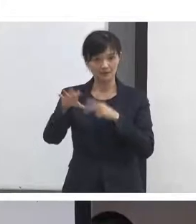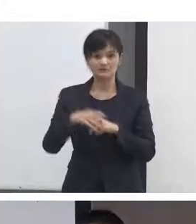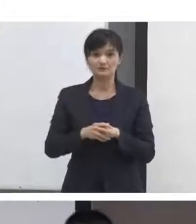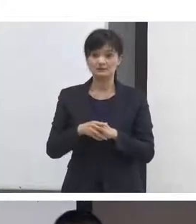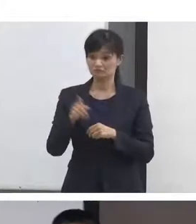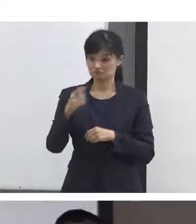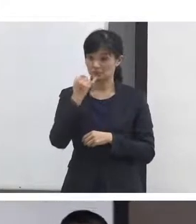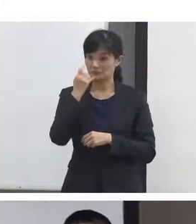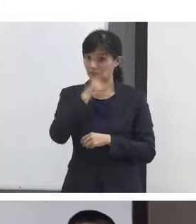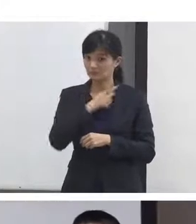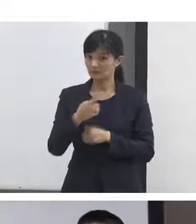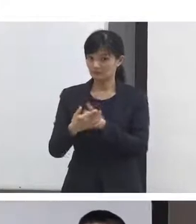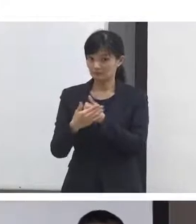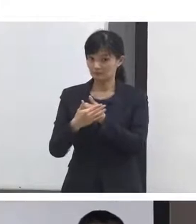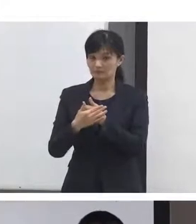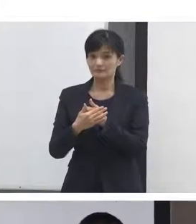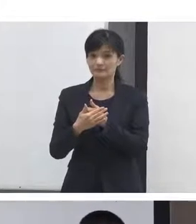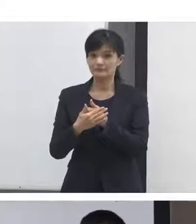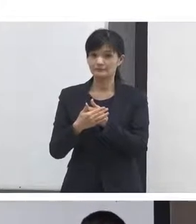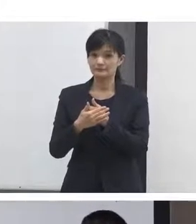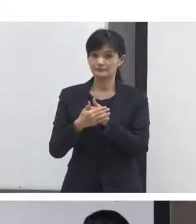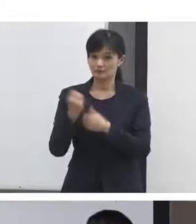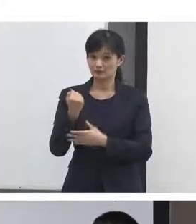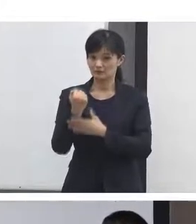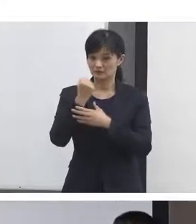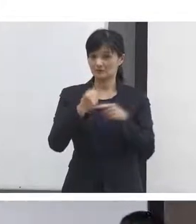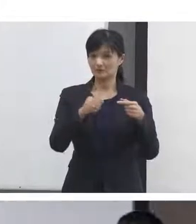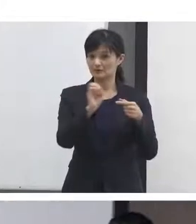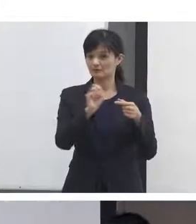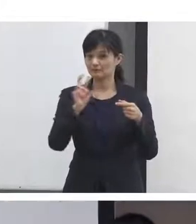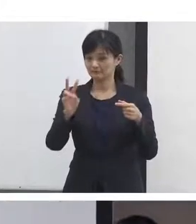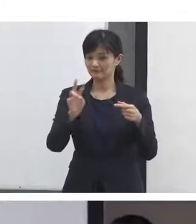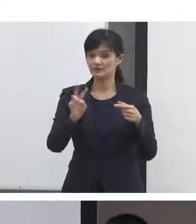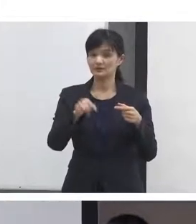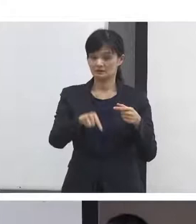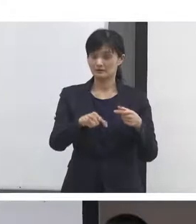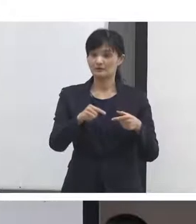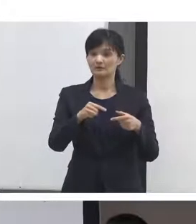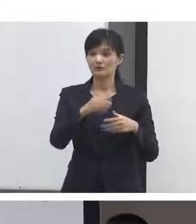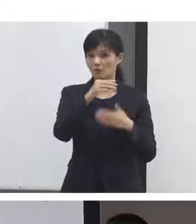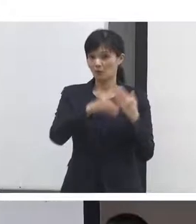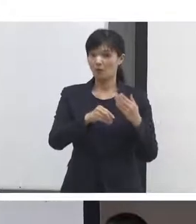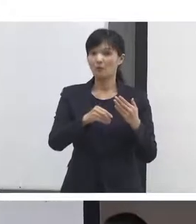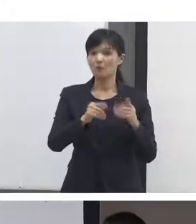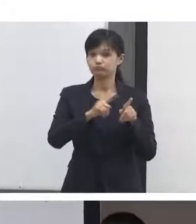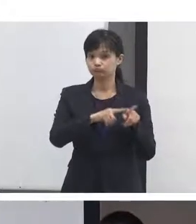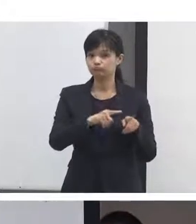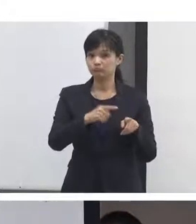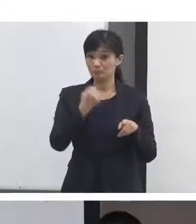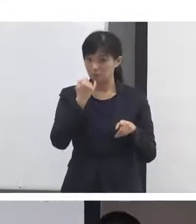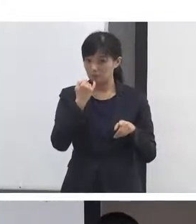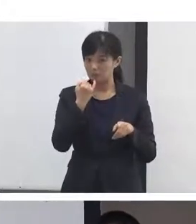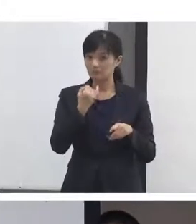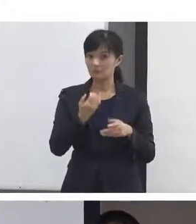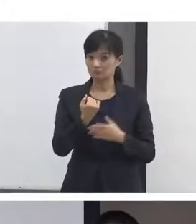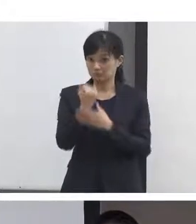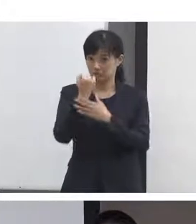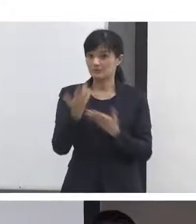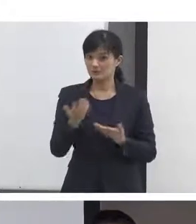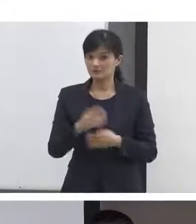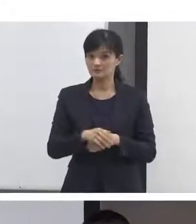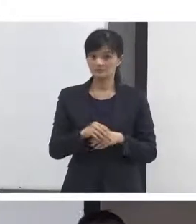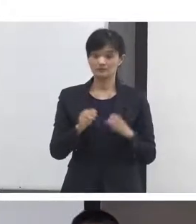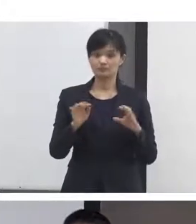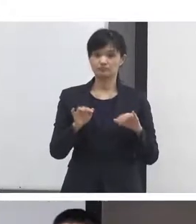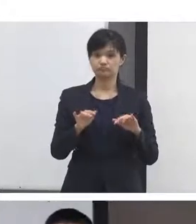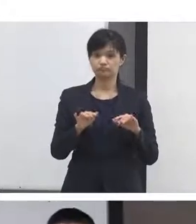能不能请你帮忙这个支持 GNV 的开放治理模式？那我当然寄出了，我当按下寄出的时候，其实我觉